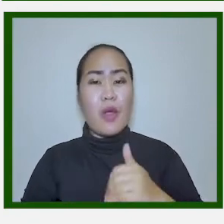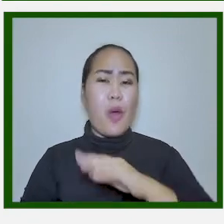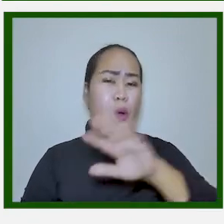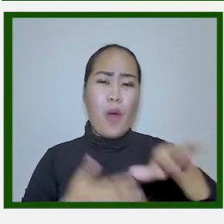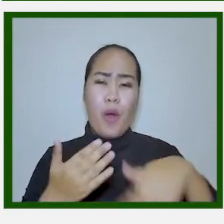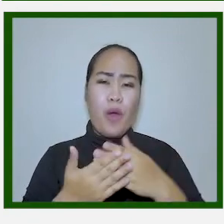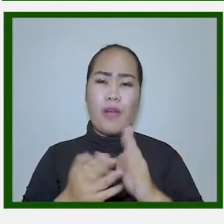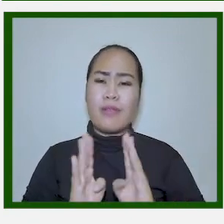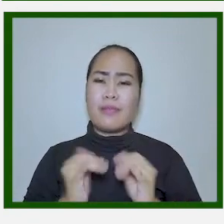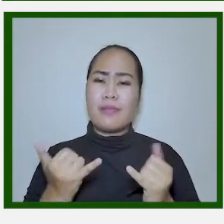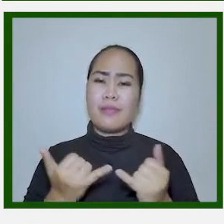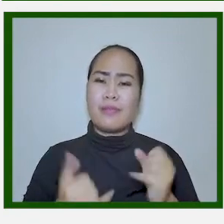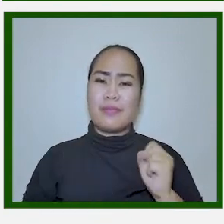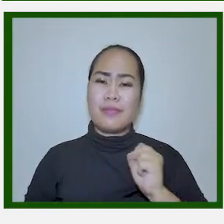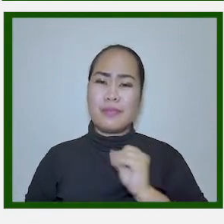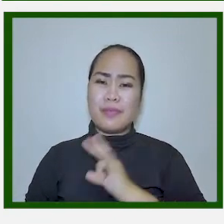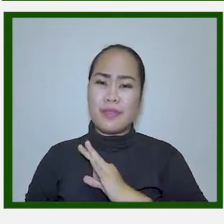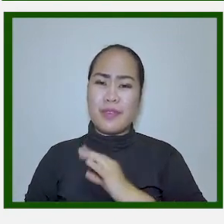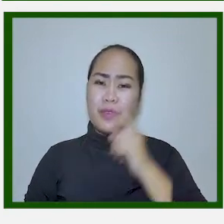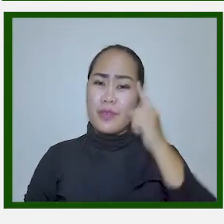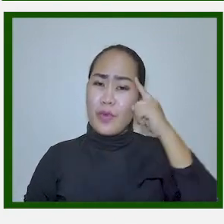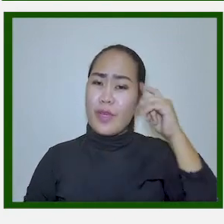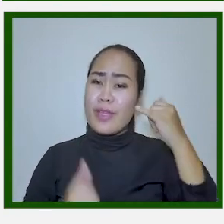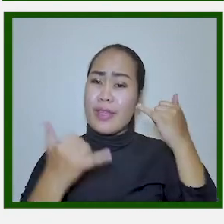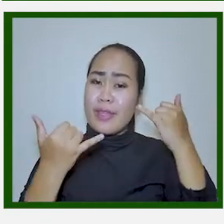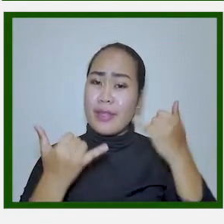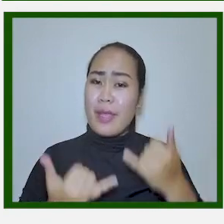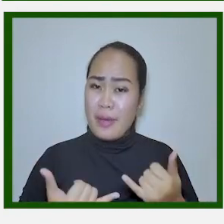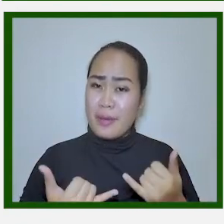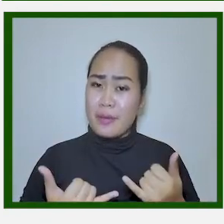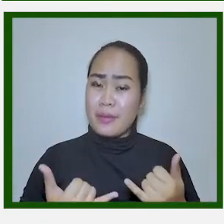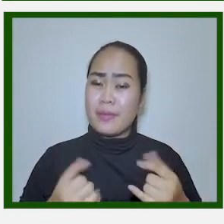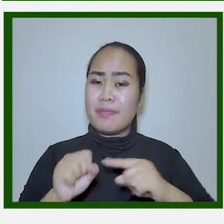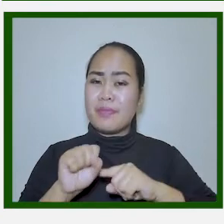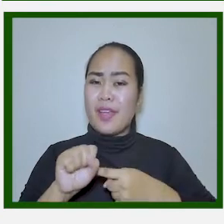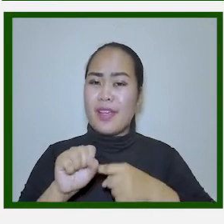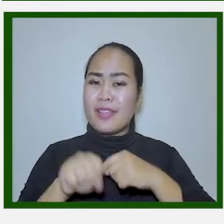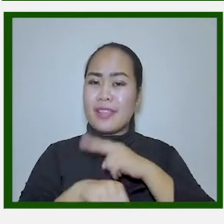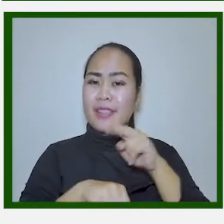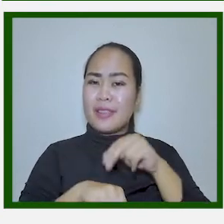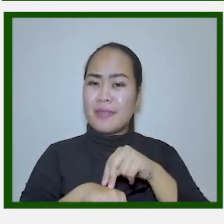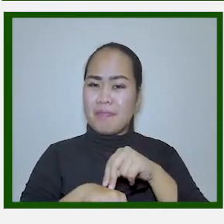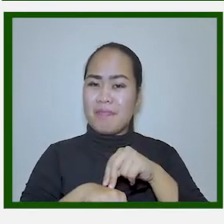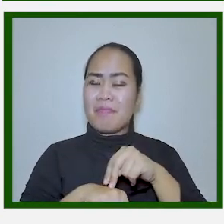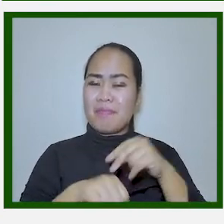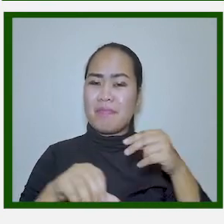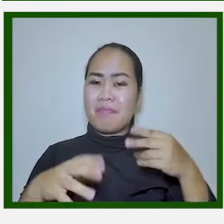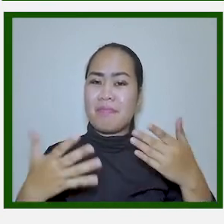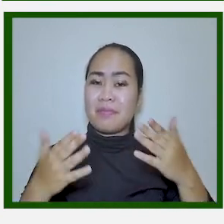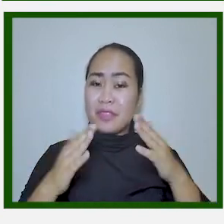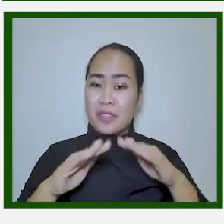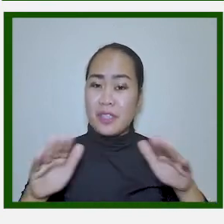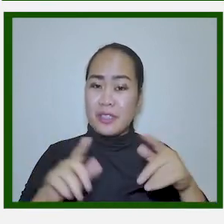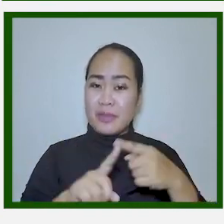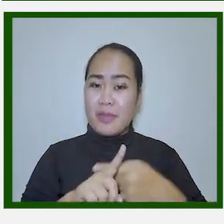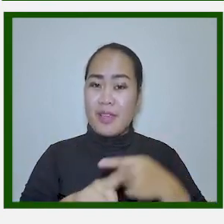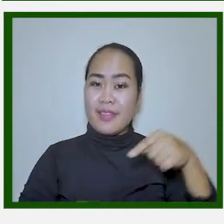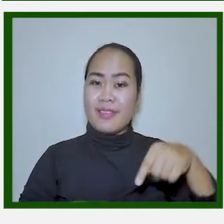employees sa pagdaraos ng National Children's Month dito sa Barangay San